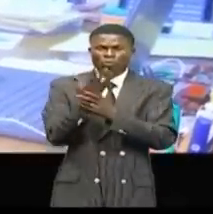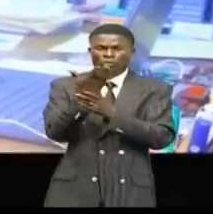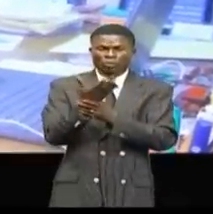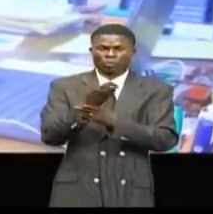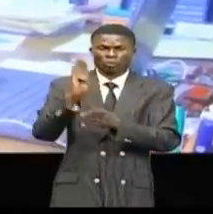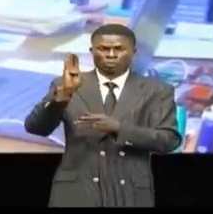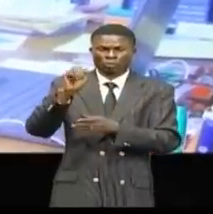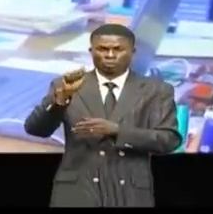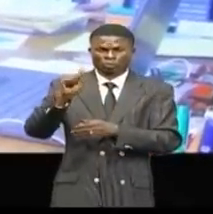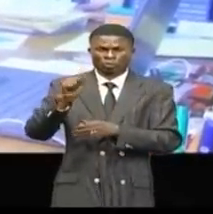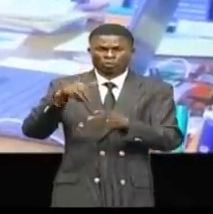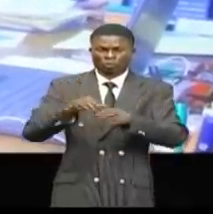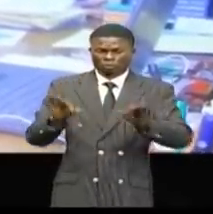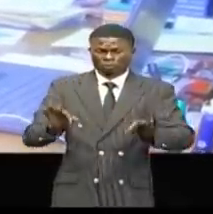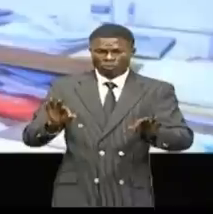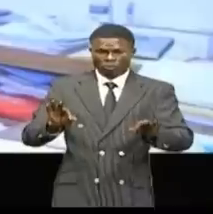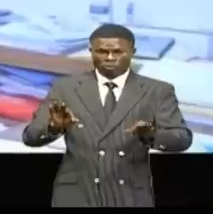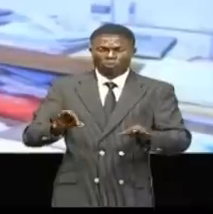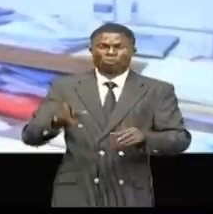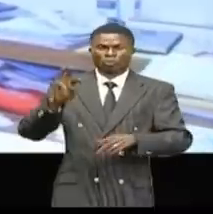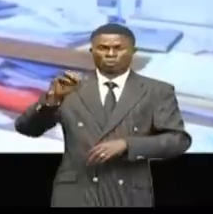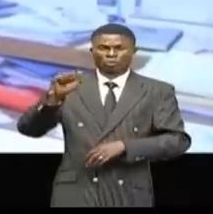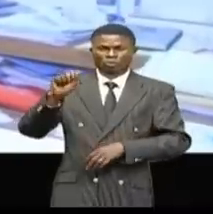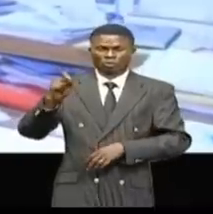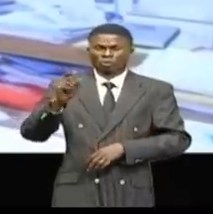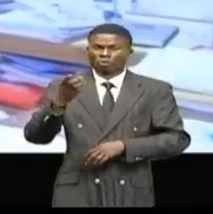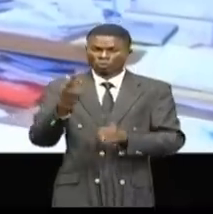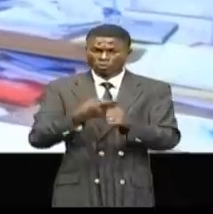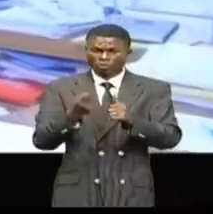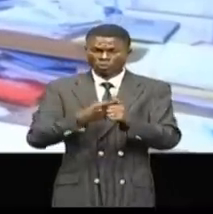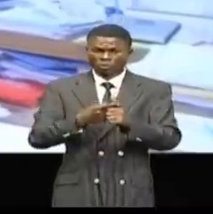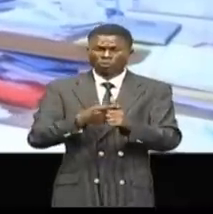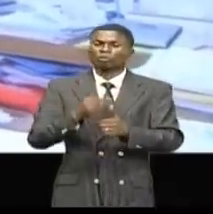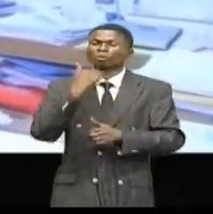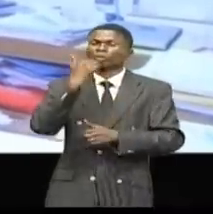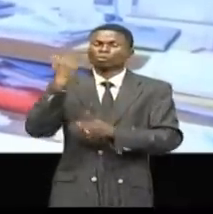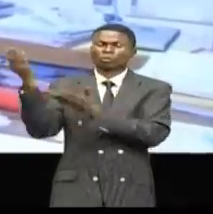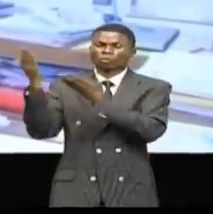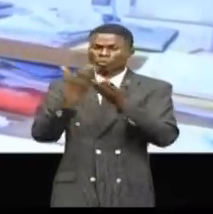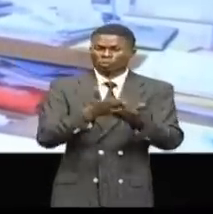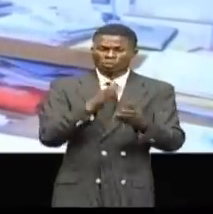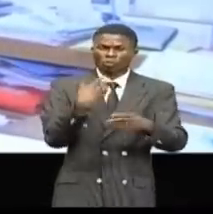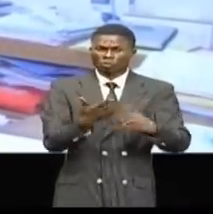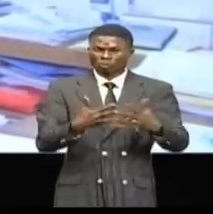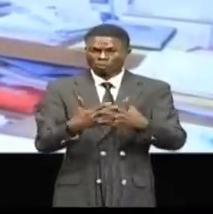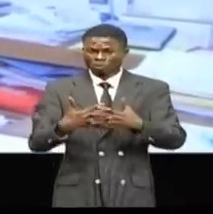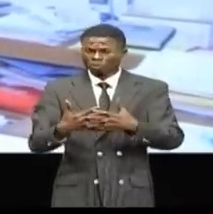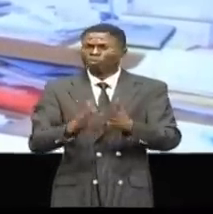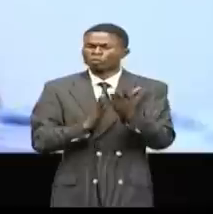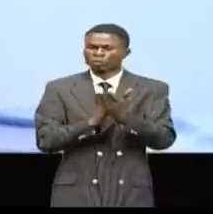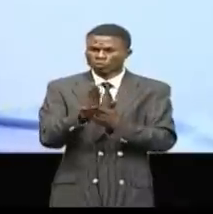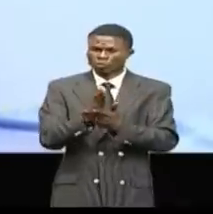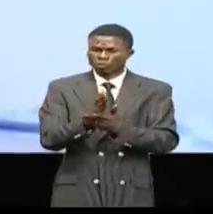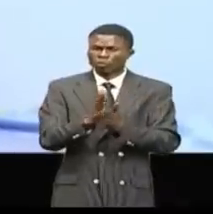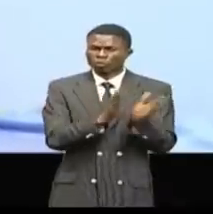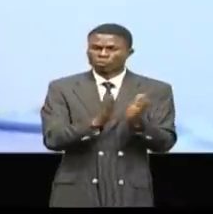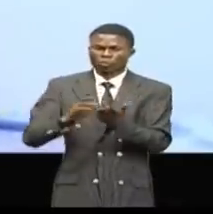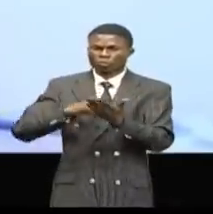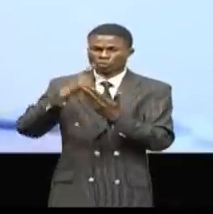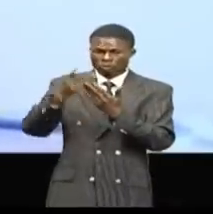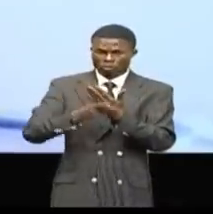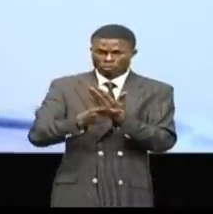butimes à partir de sable bitumé de Mavuma, moyennant des investissements en équipements appropriés et l'élaboration